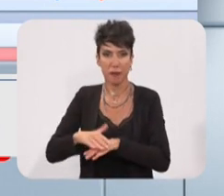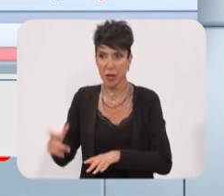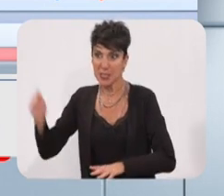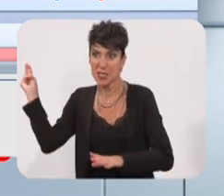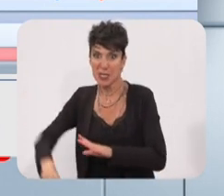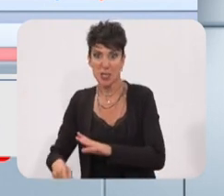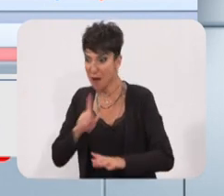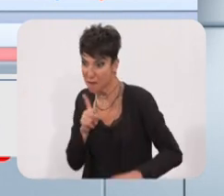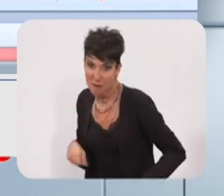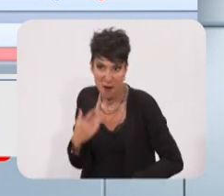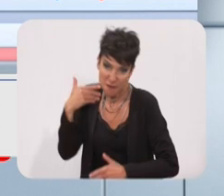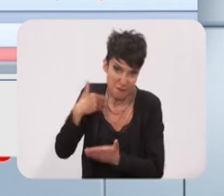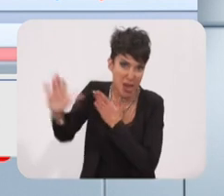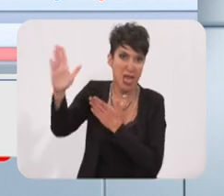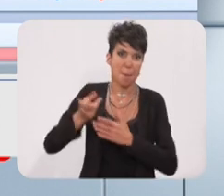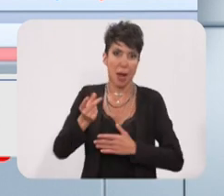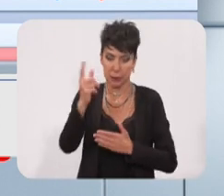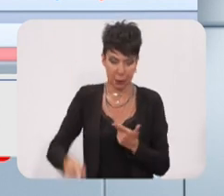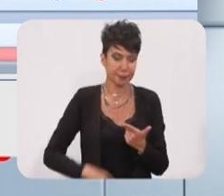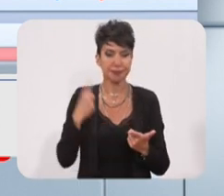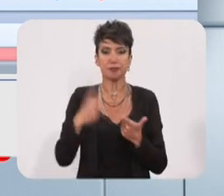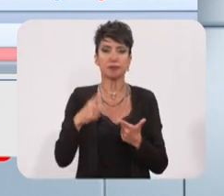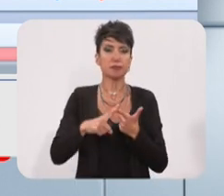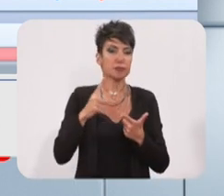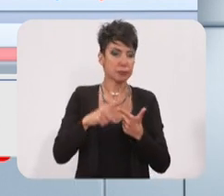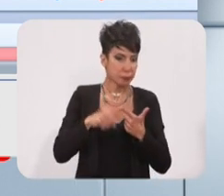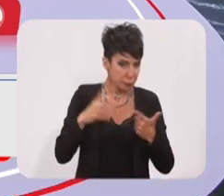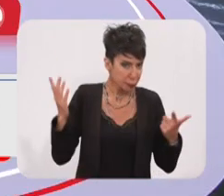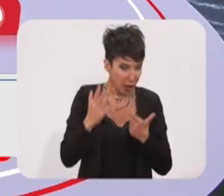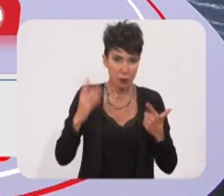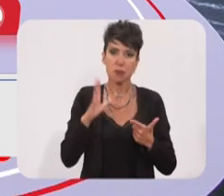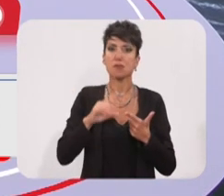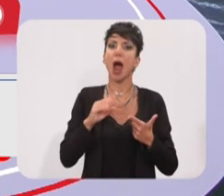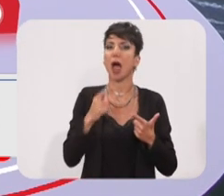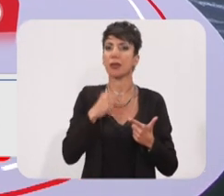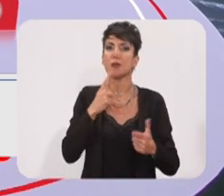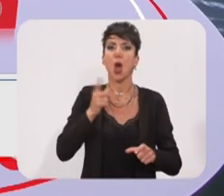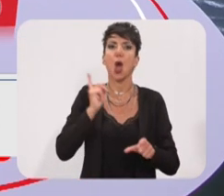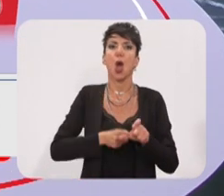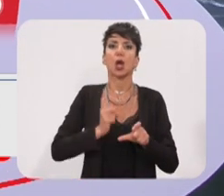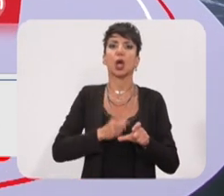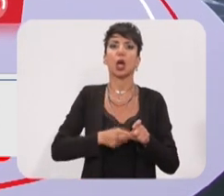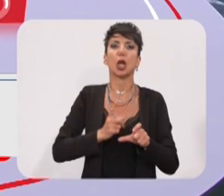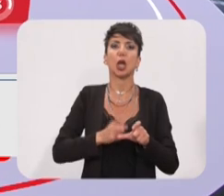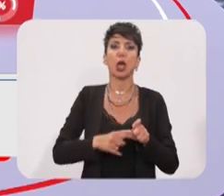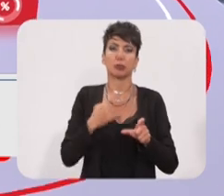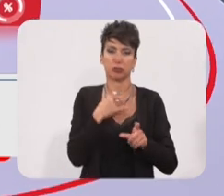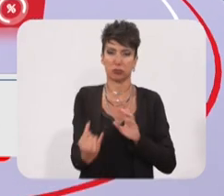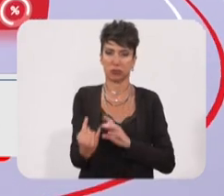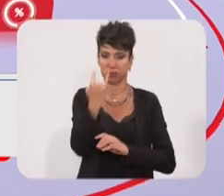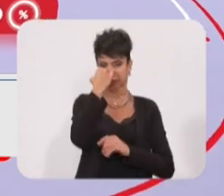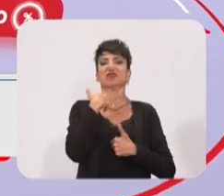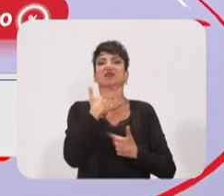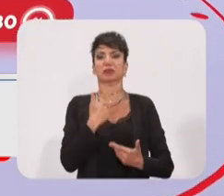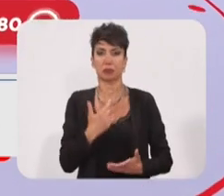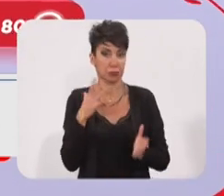Νέα Δημοκρατία, τον συναντήσαμε ας πούμε στον επικεφαλής του εκλογικού επιτελείου του ΣΥΡΙΖΑ, τον κύριο Μαρατζίδη, και